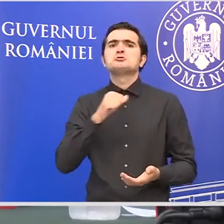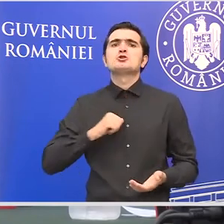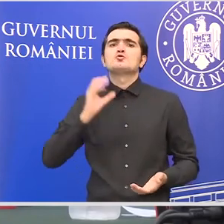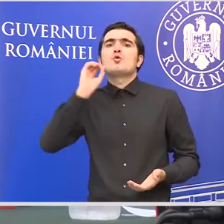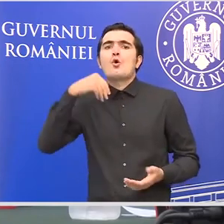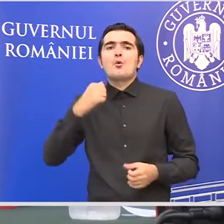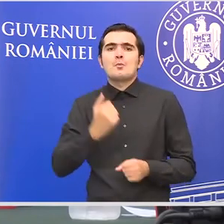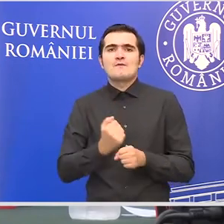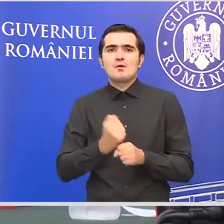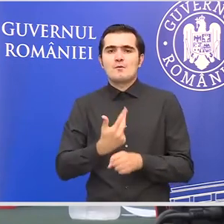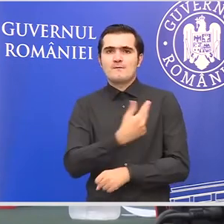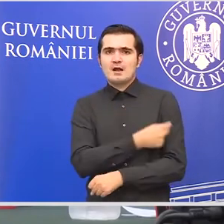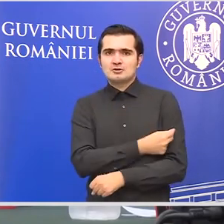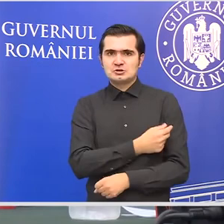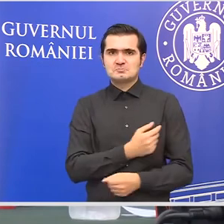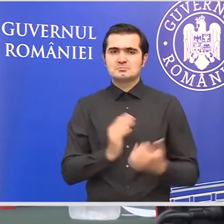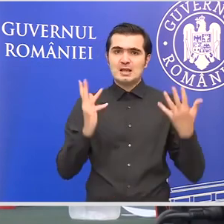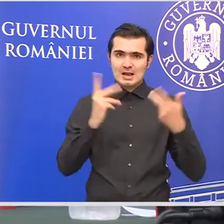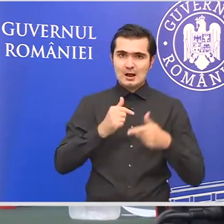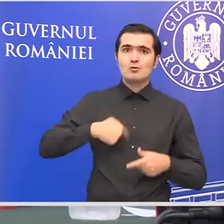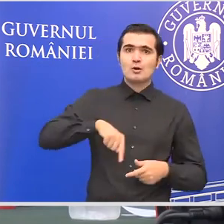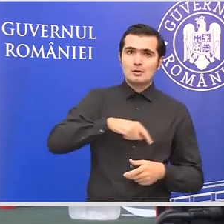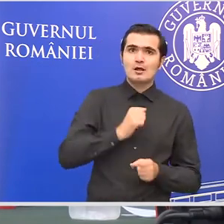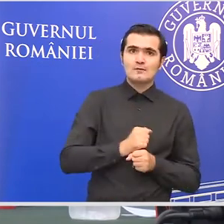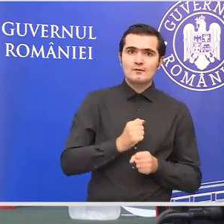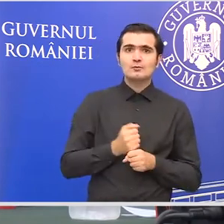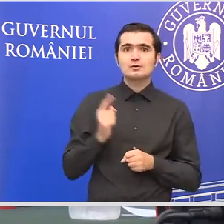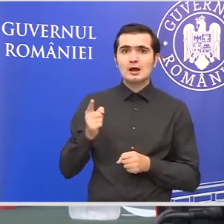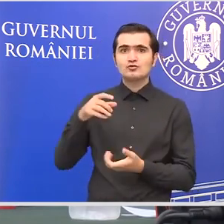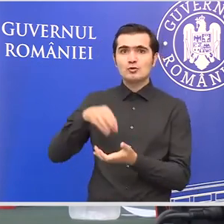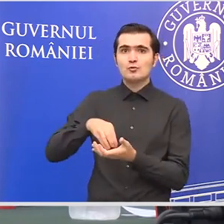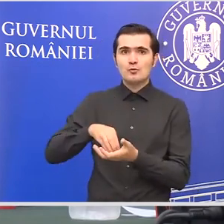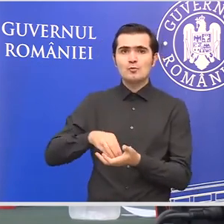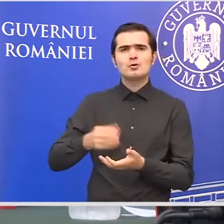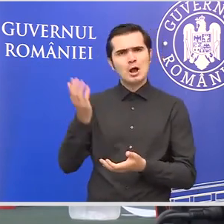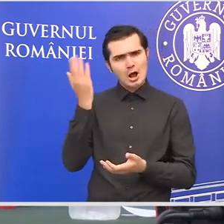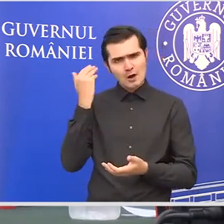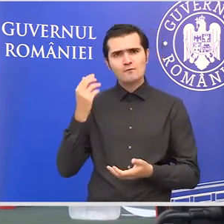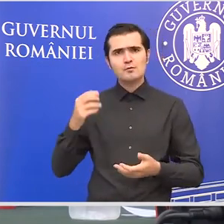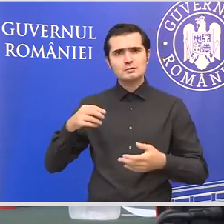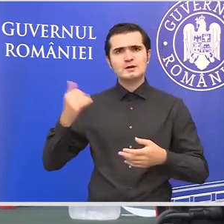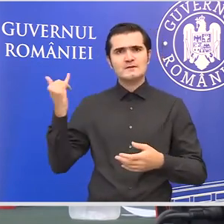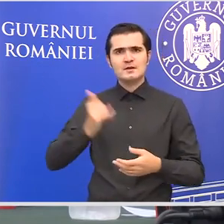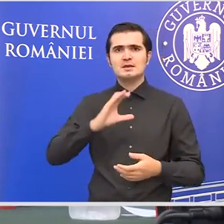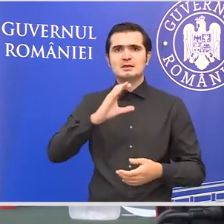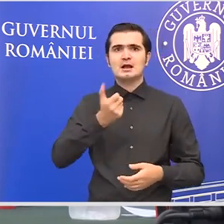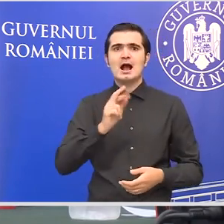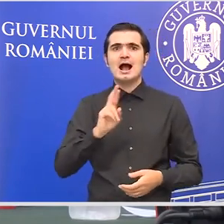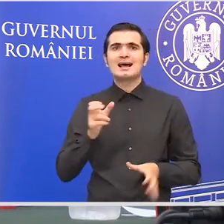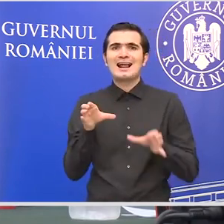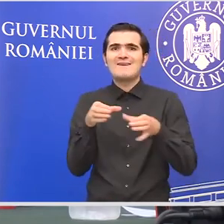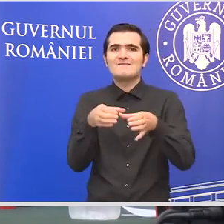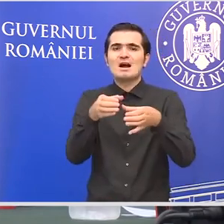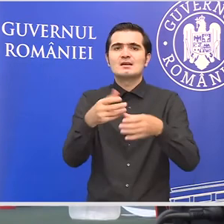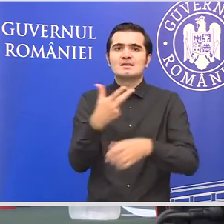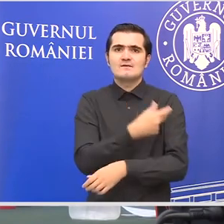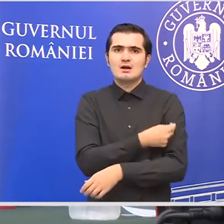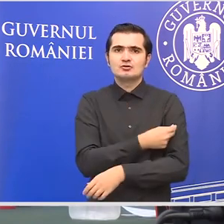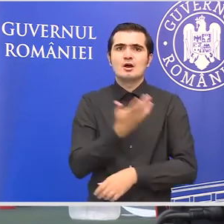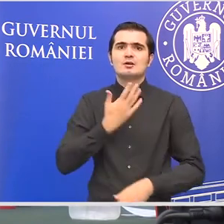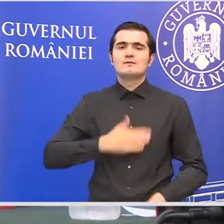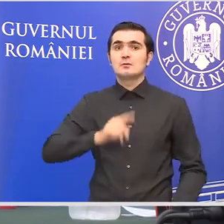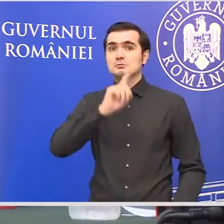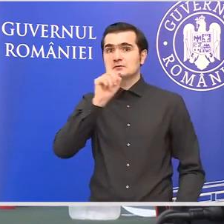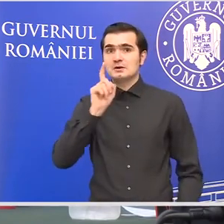de vaccin din calculele pe care noi le-am făcut. În acea comună a fost o caravană de vaccinare și aș vrea să ne